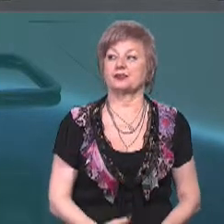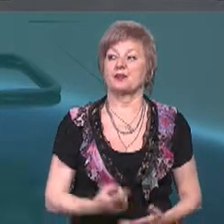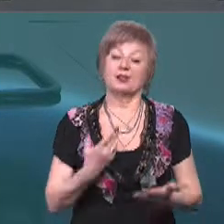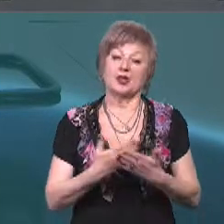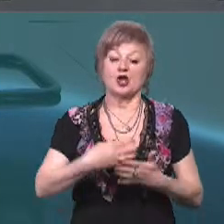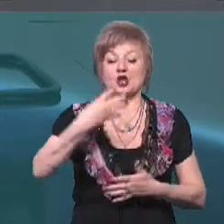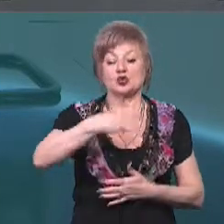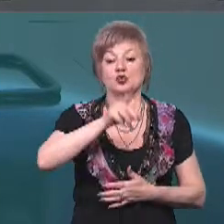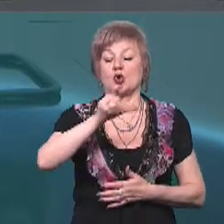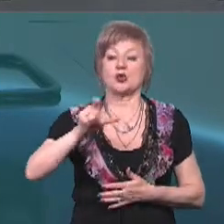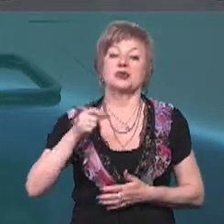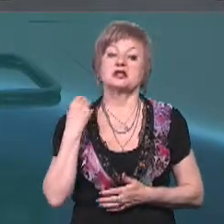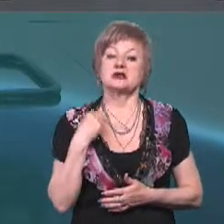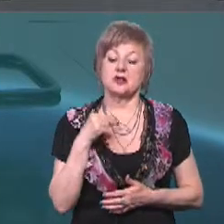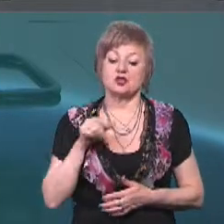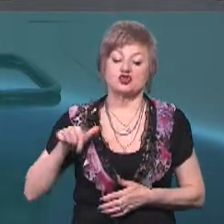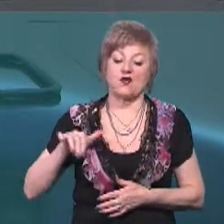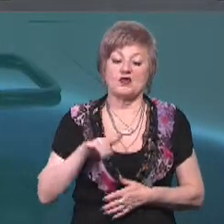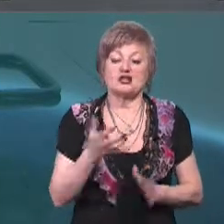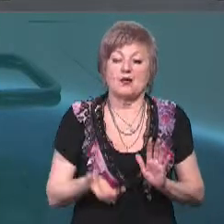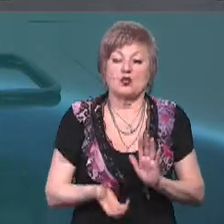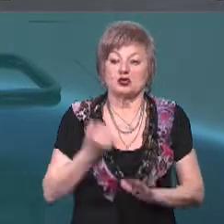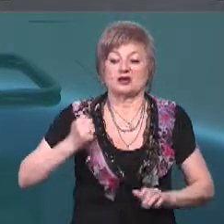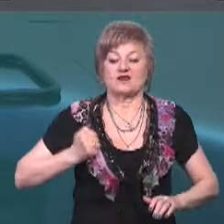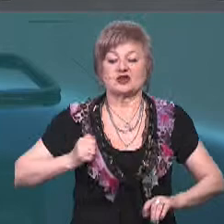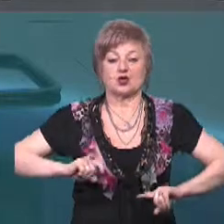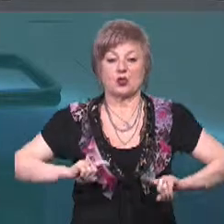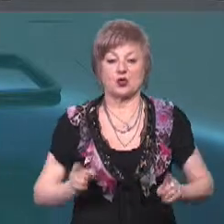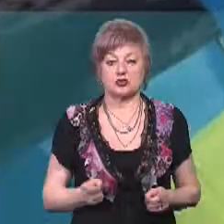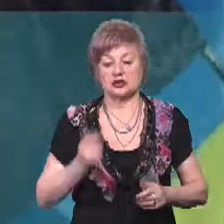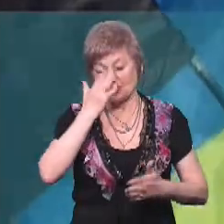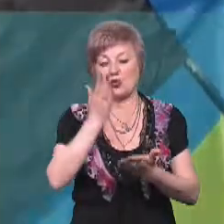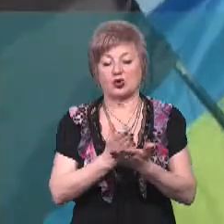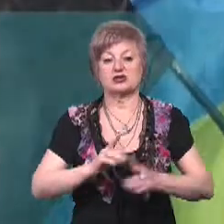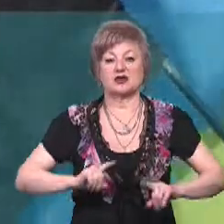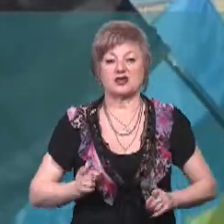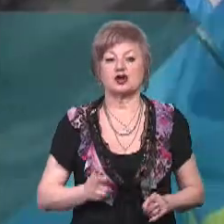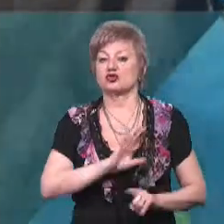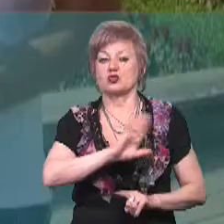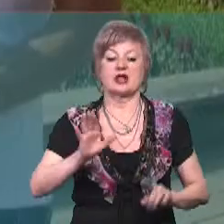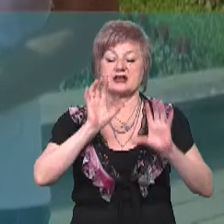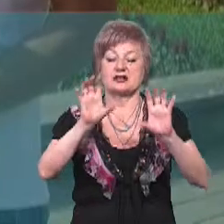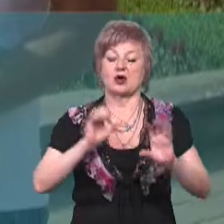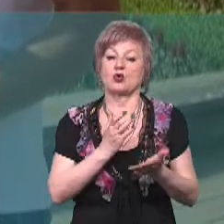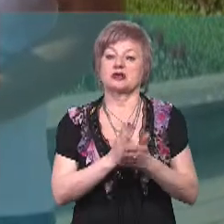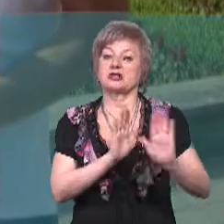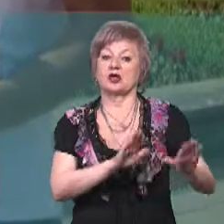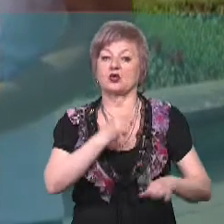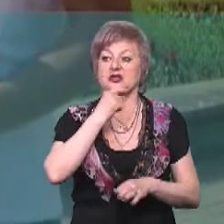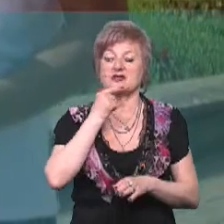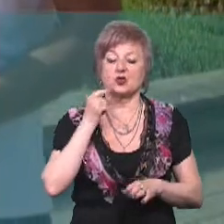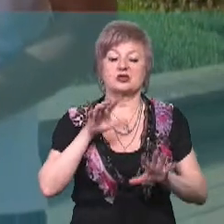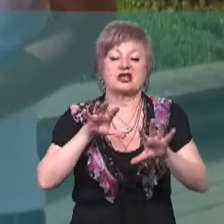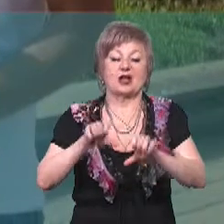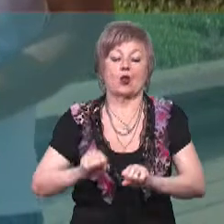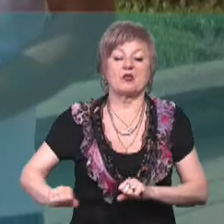Щонайменше 40 жителів Запоріжжя вийшли на підтримку військовополонених та політичних в'язнів, які незаконно перебувають в Російській Федерації та на